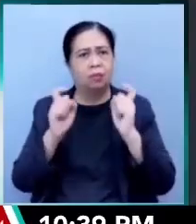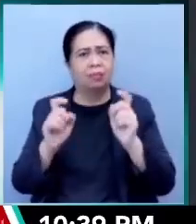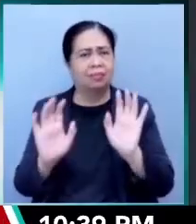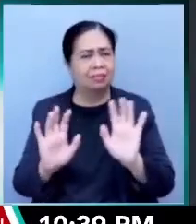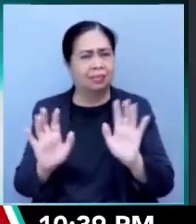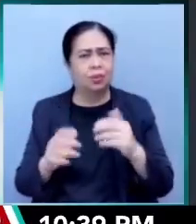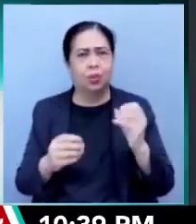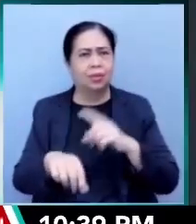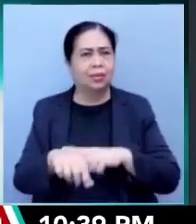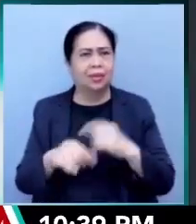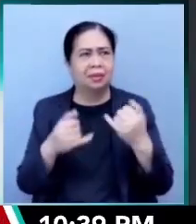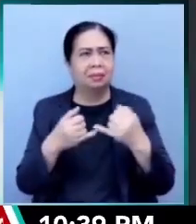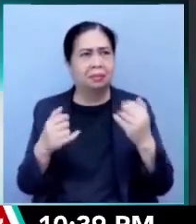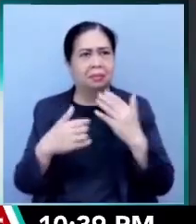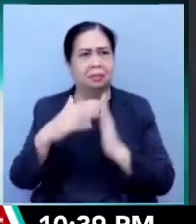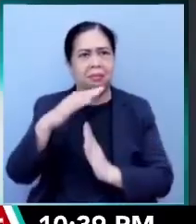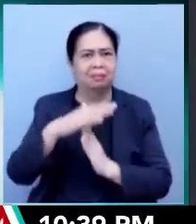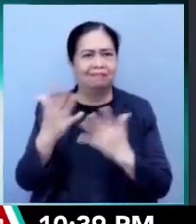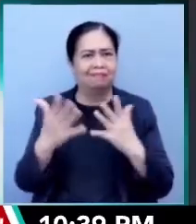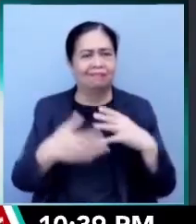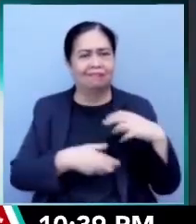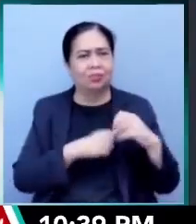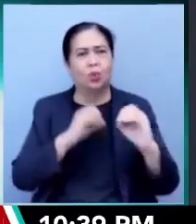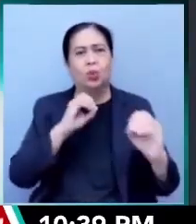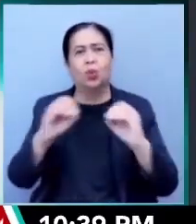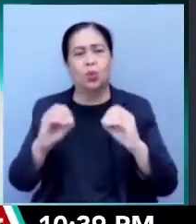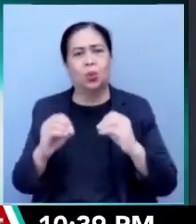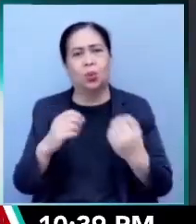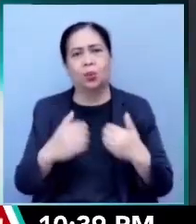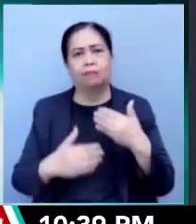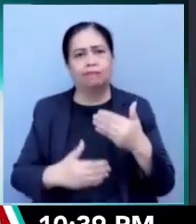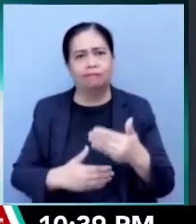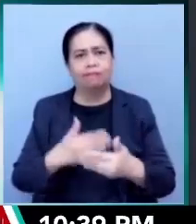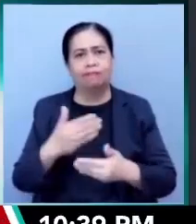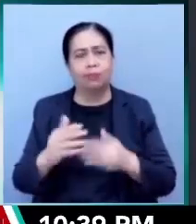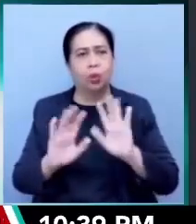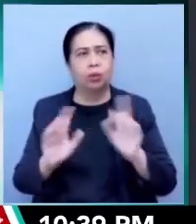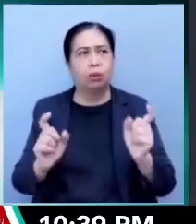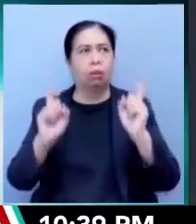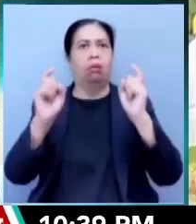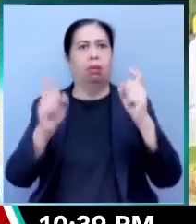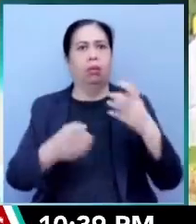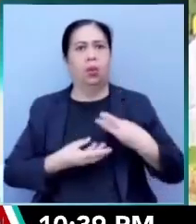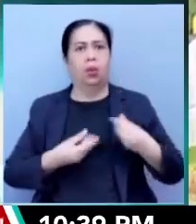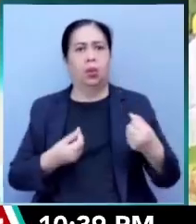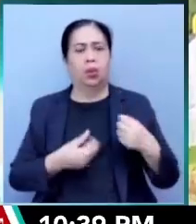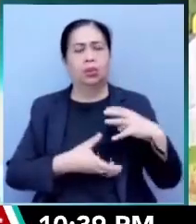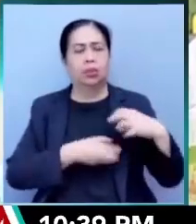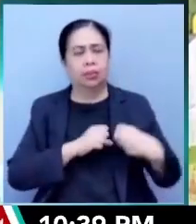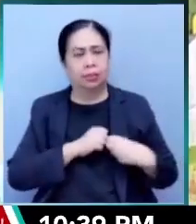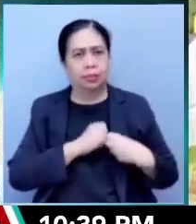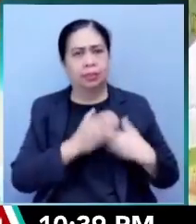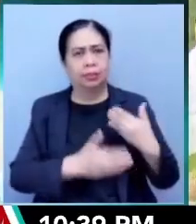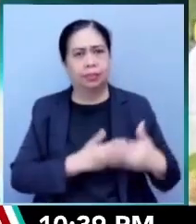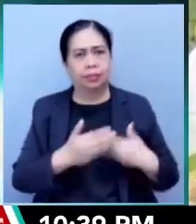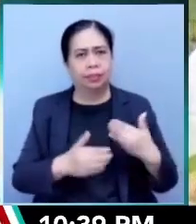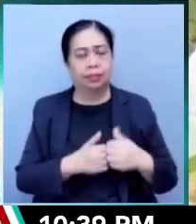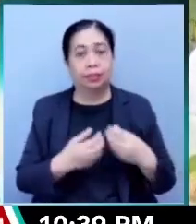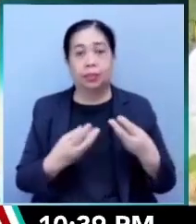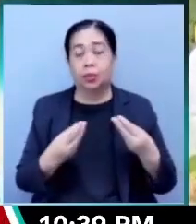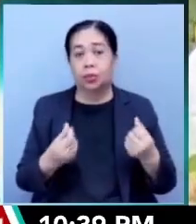ito. Again, kanya-kanyang pacing tayo, huwag madaliin ang grieving process. Para raw maibsan ang kalungkutan